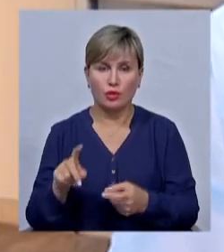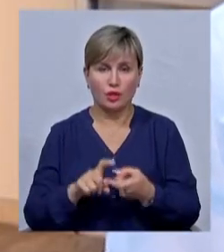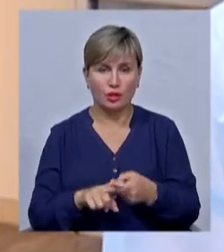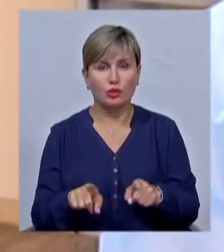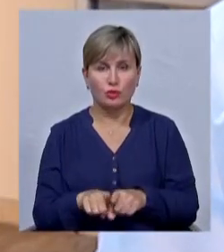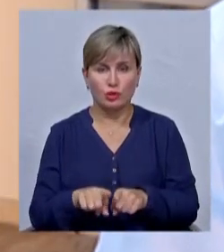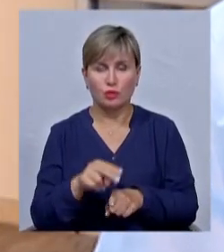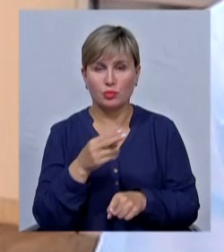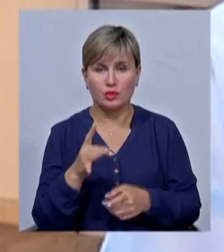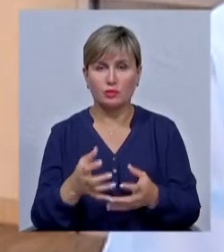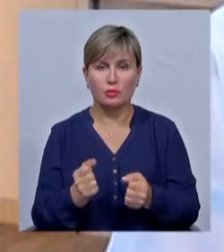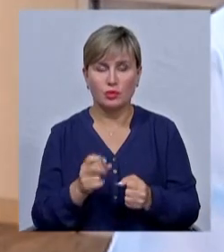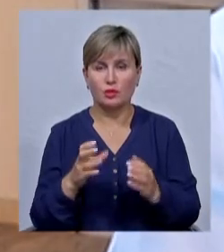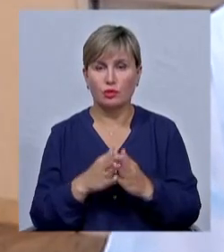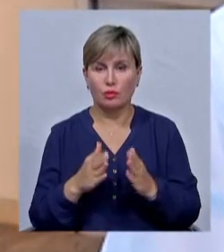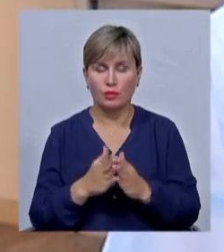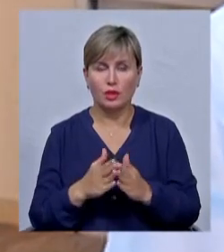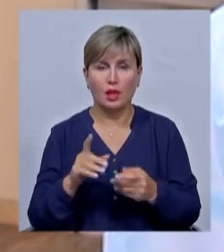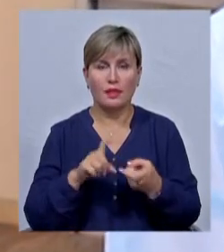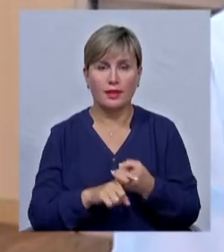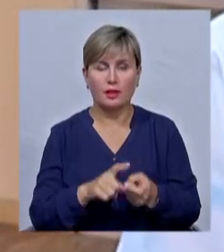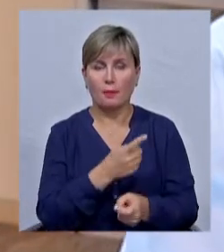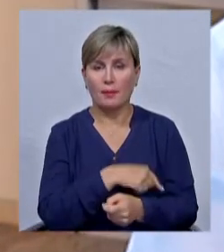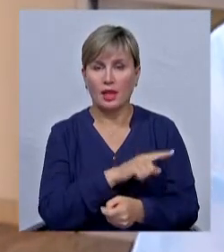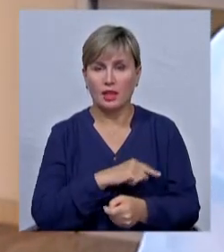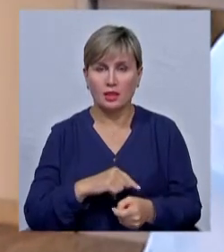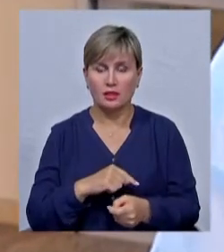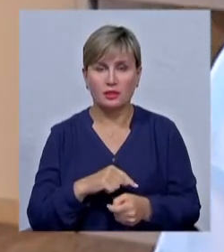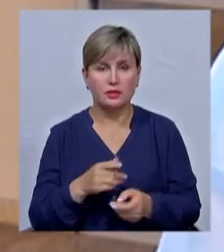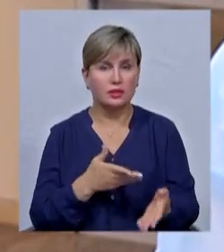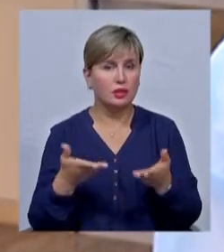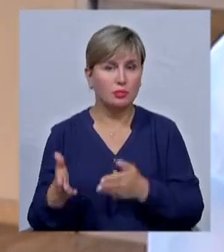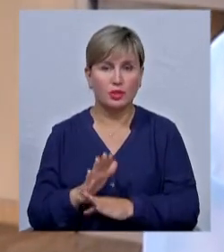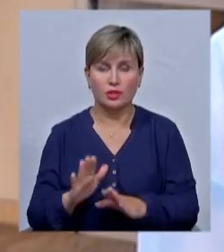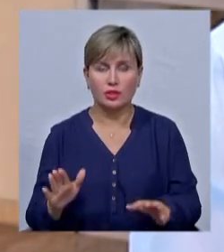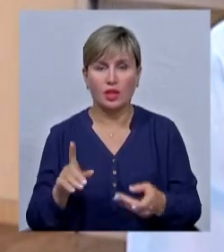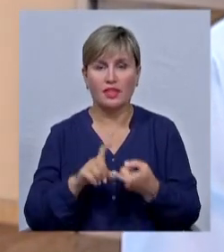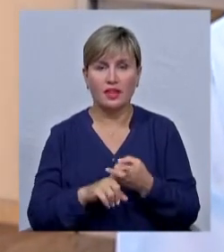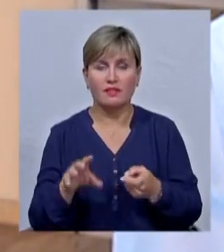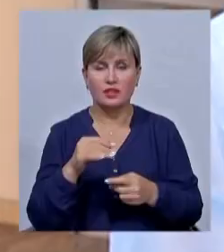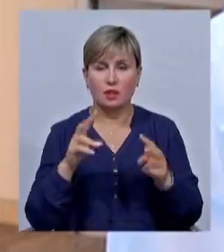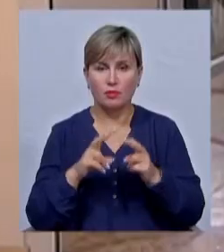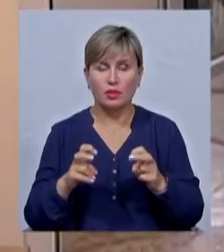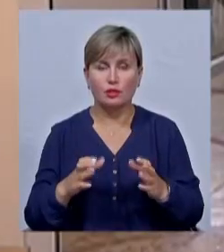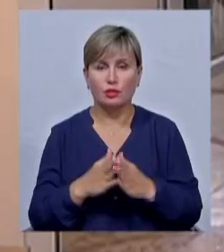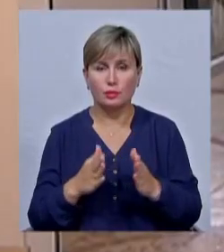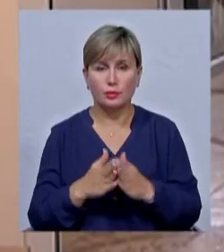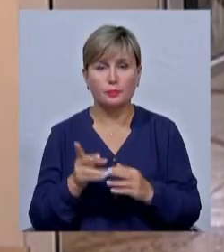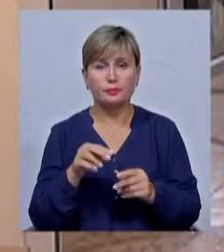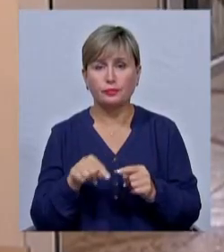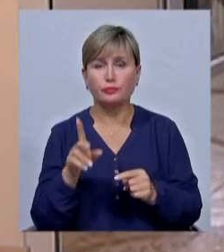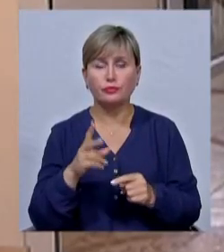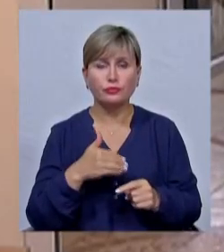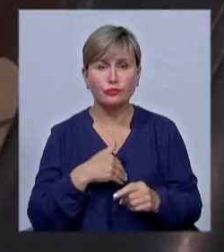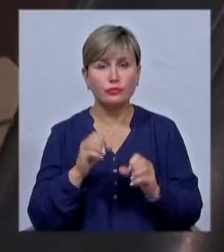тоже мы пцр т.е. берем на дому контакт на поликлинику не приглашаем контактных все обследуется на дому для тех кто хочет